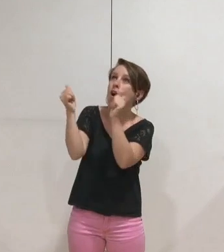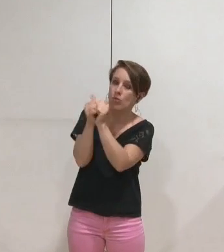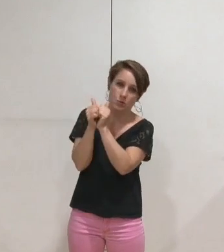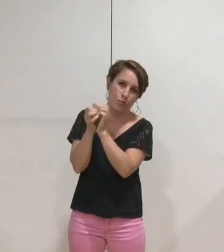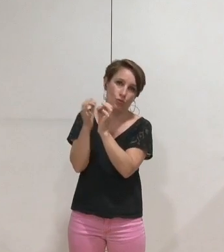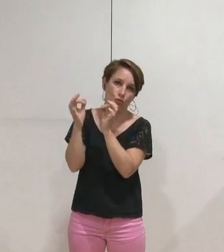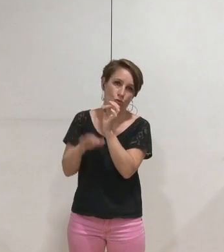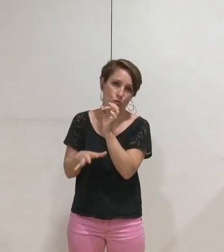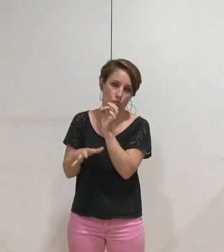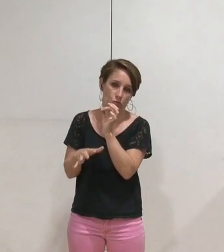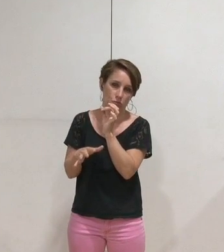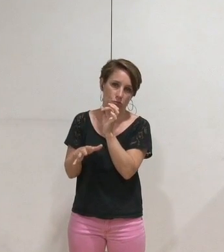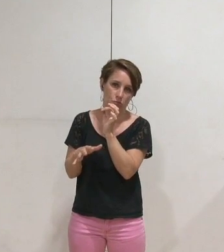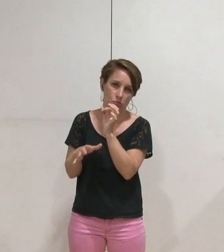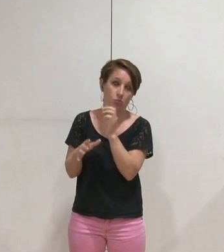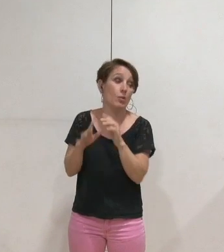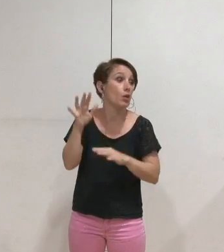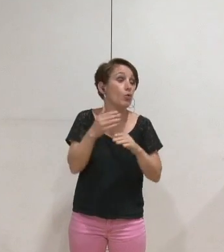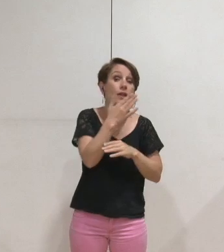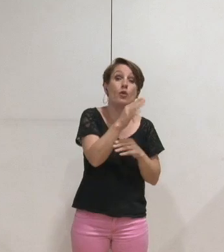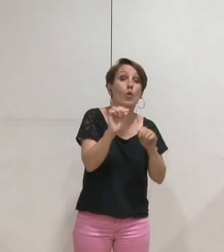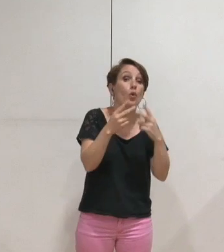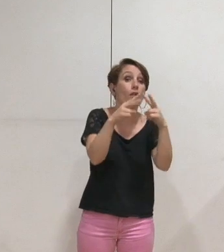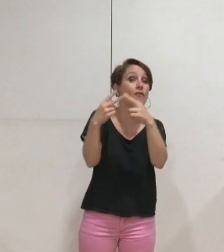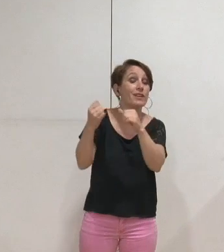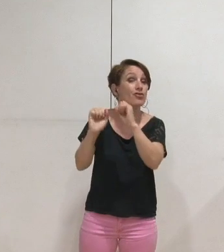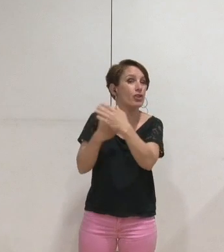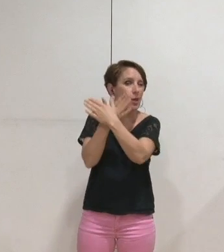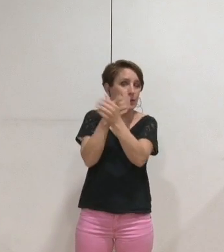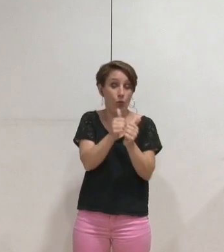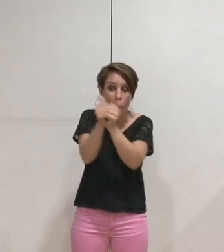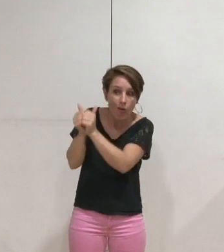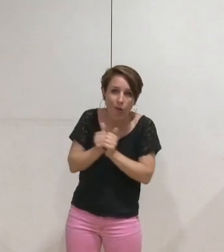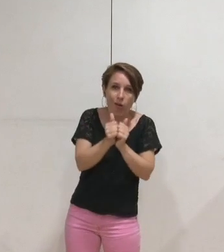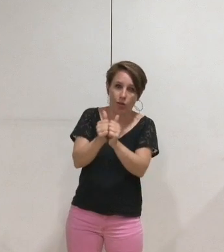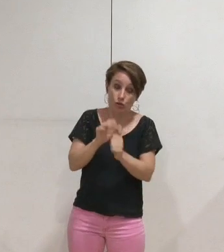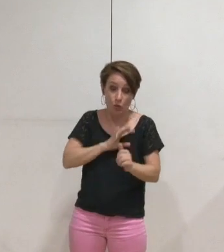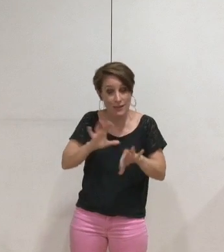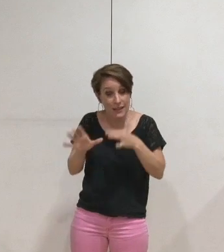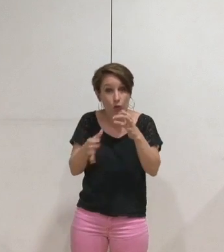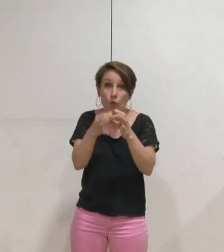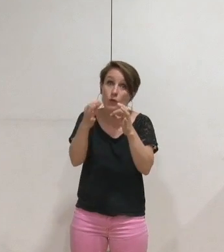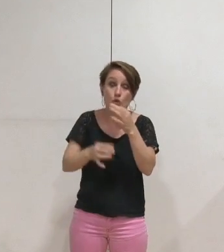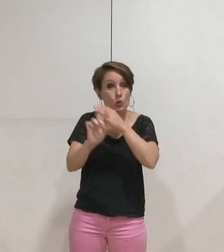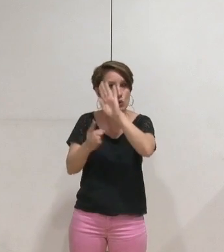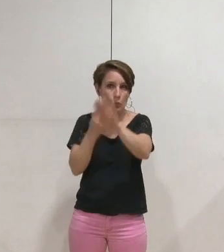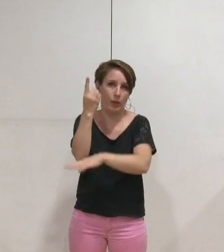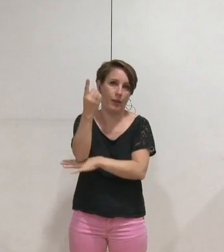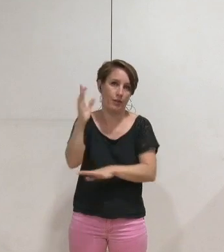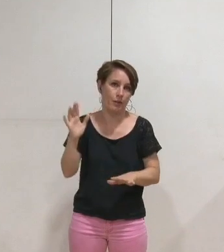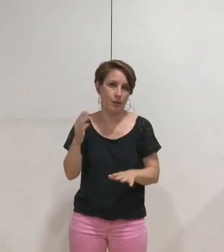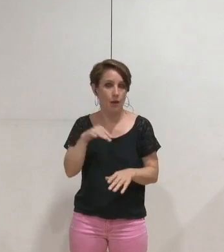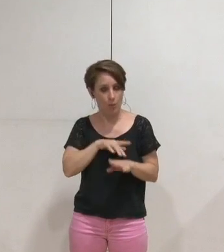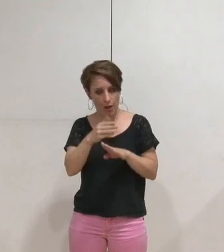et si possible également avec d'autres d'autres communes de la Métro de manière concertée des solutions pérennes à la fois sur la base des diagnosticqus